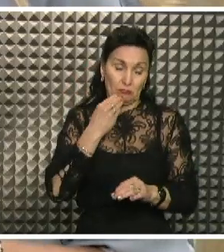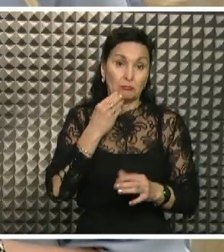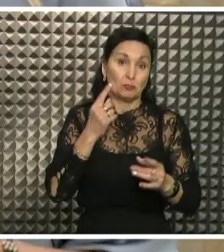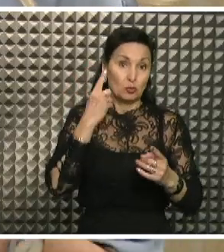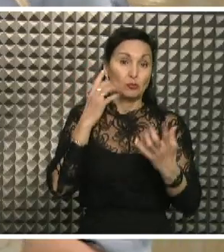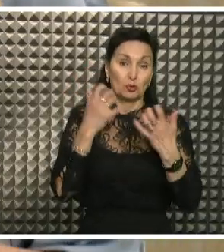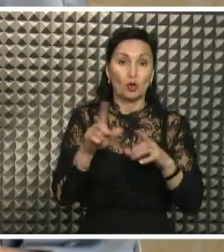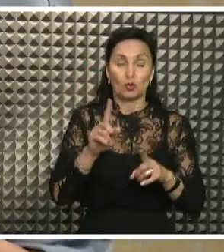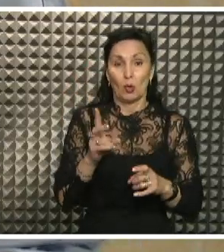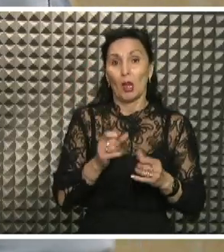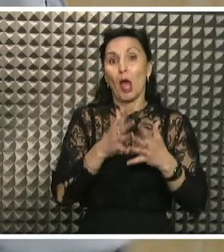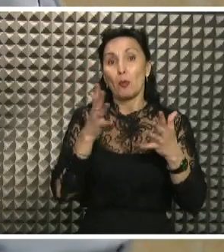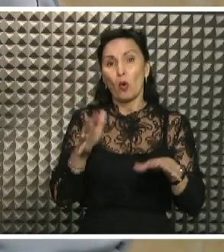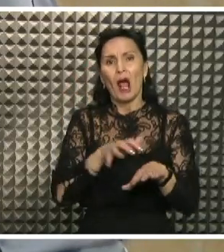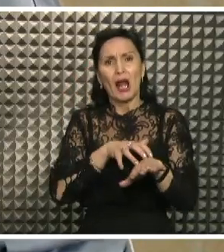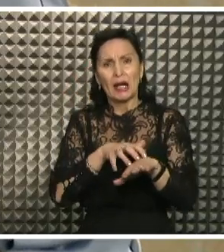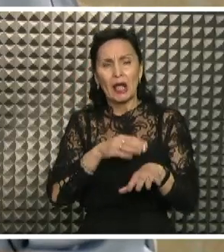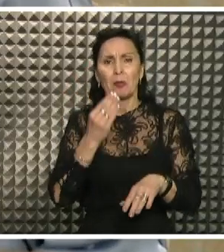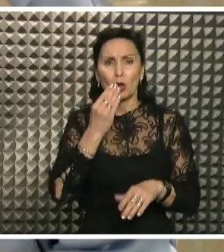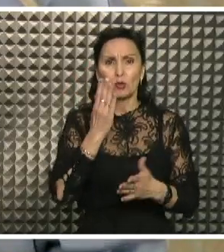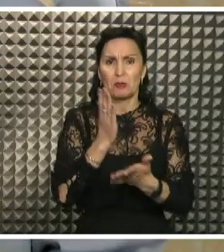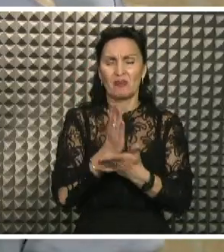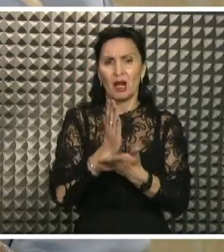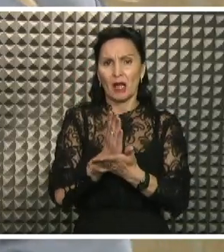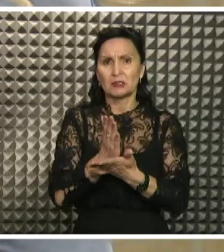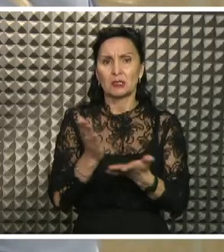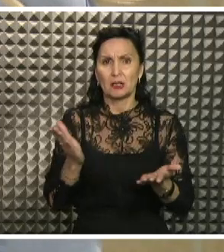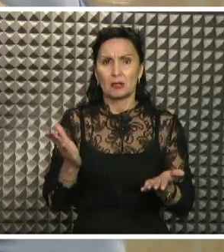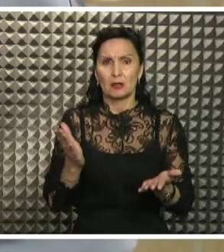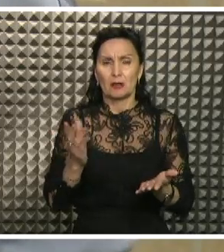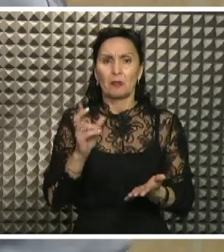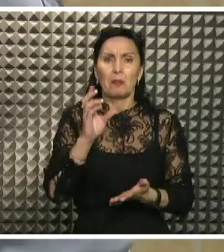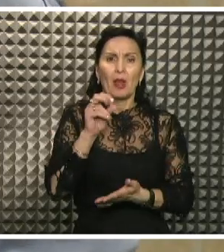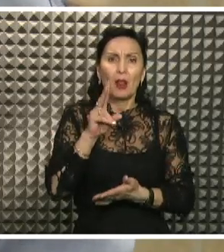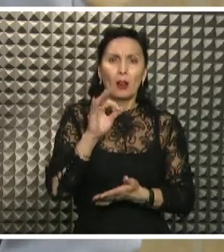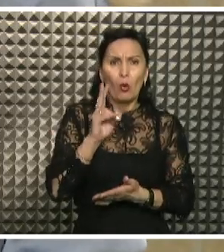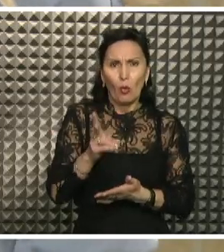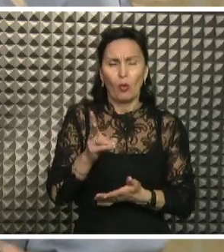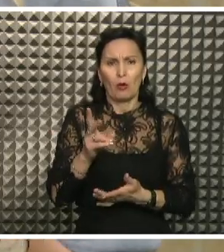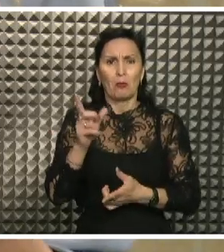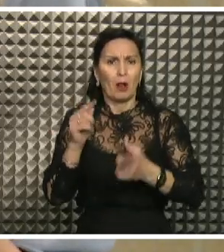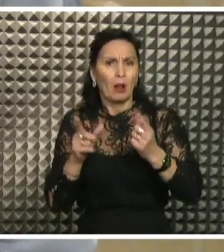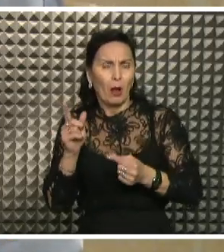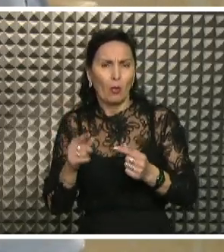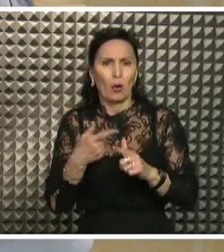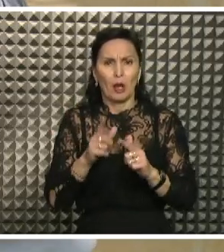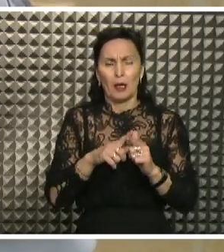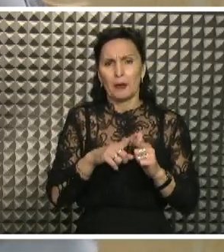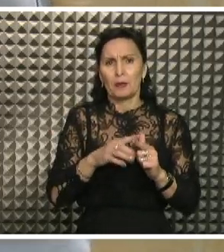принято считать, что наиболее аллергенными продуктами являются белок коровьего молока или